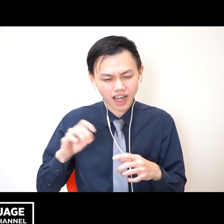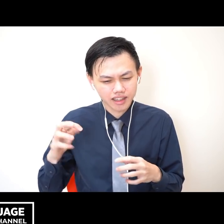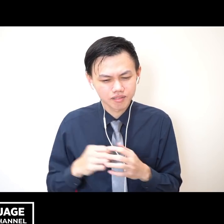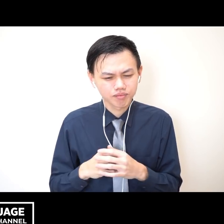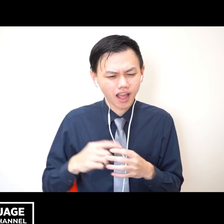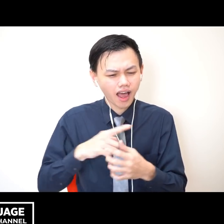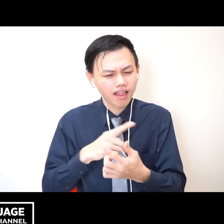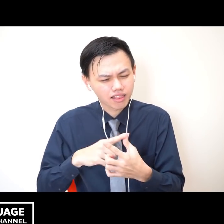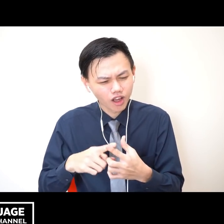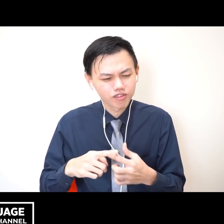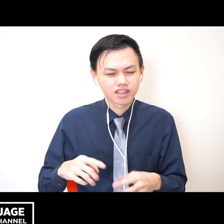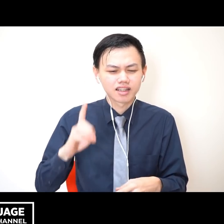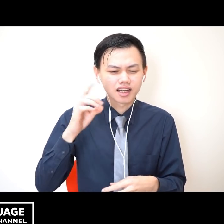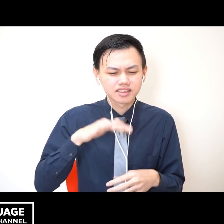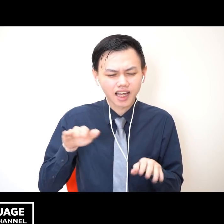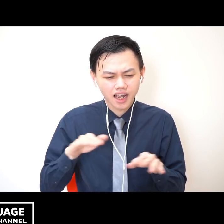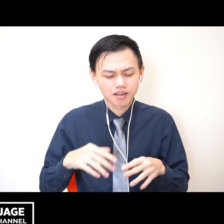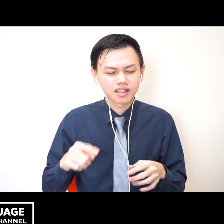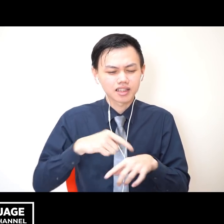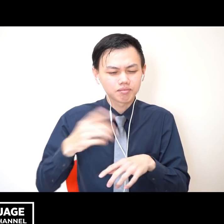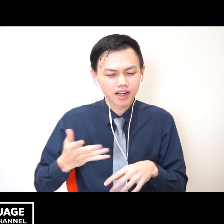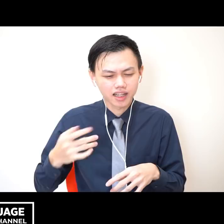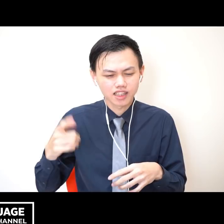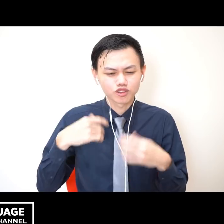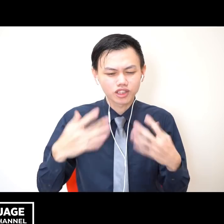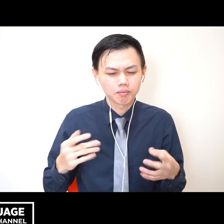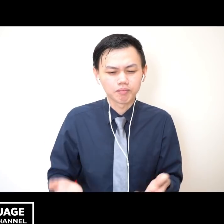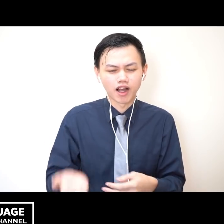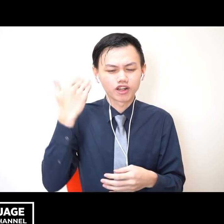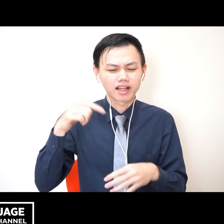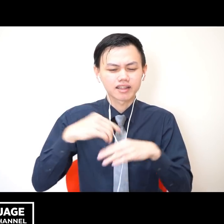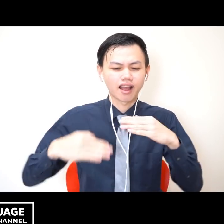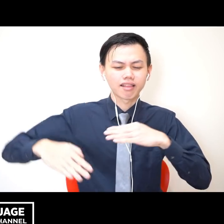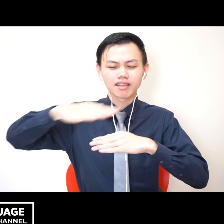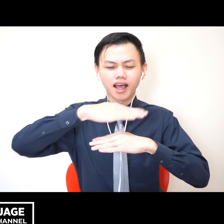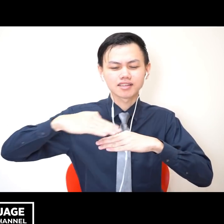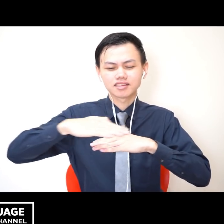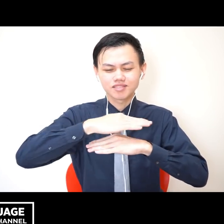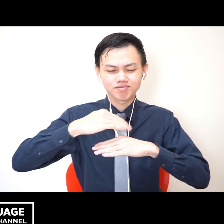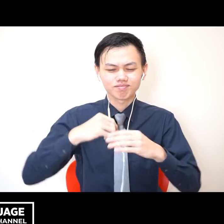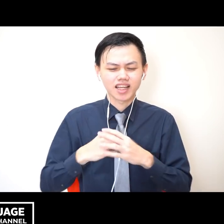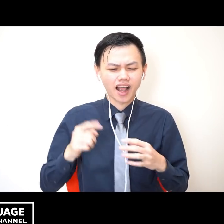Dan badai hidup itu pasti akan datang seperti saat ini.